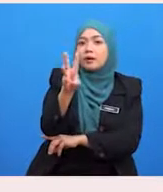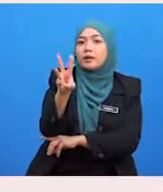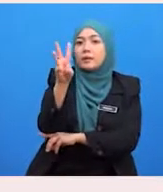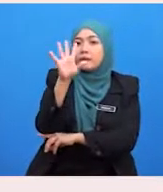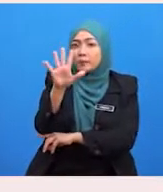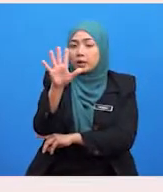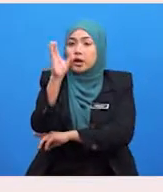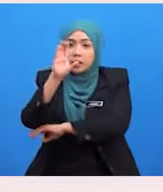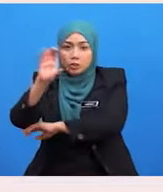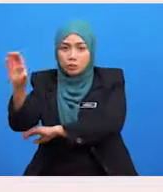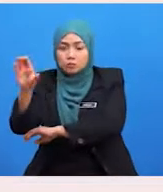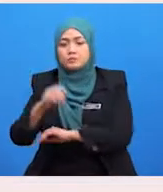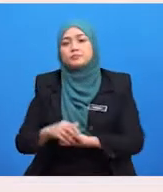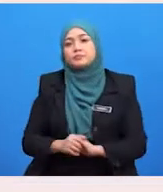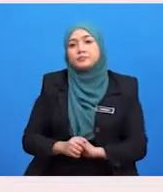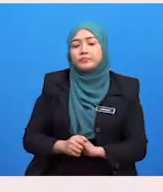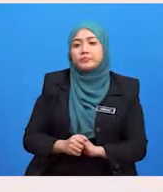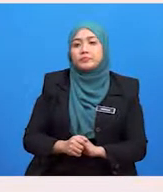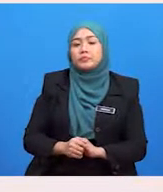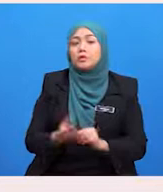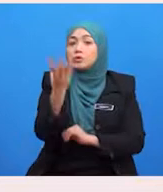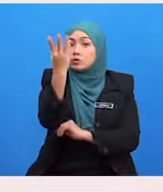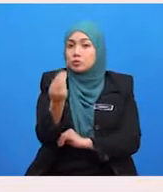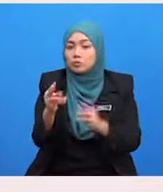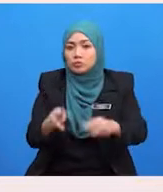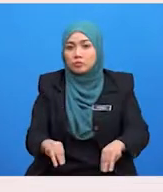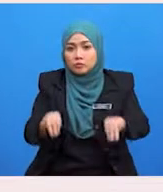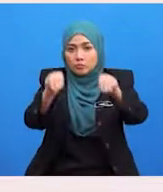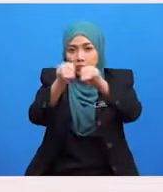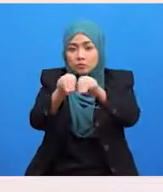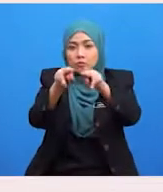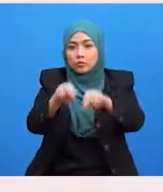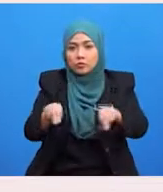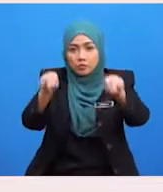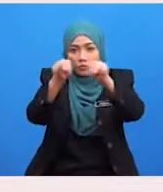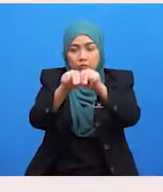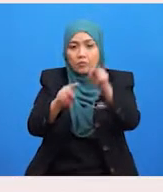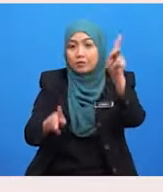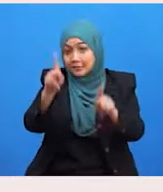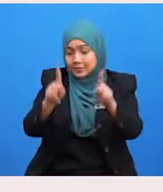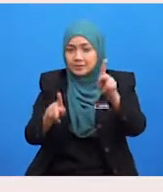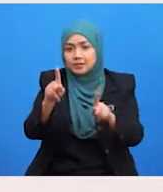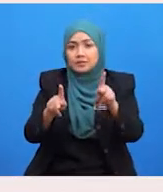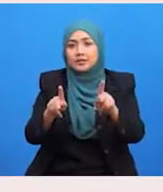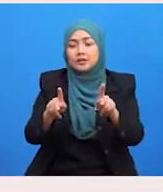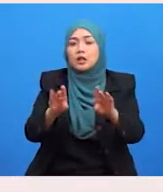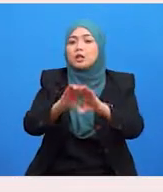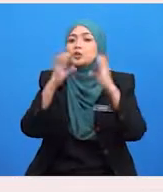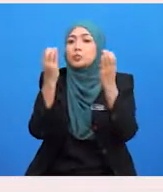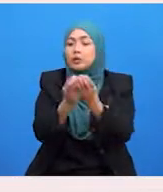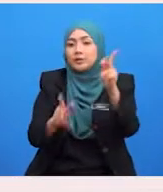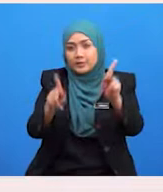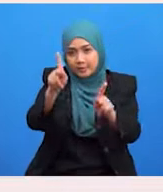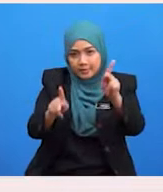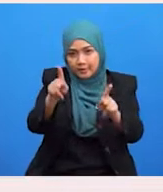RM6,500. RM6,500 inilah susut nilai kenderaan dan juga susut nilai terkumpul